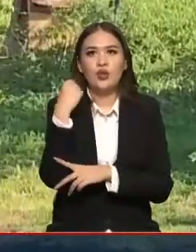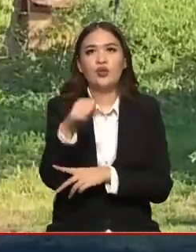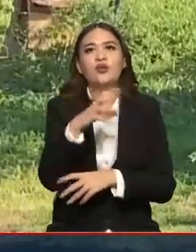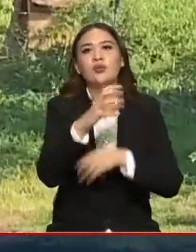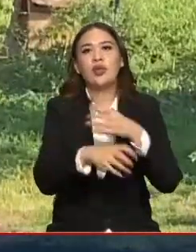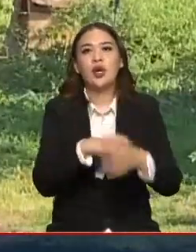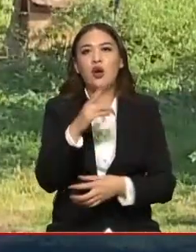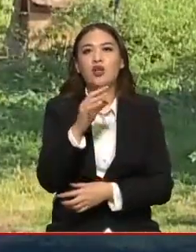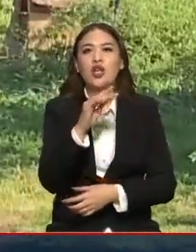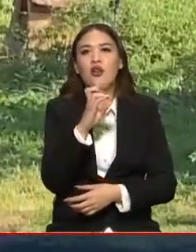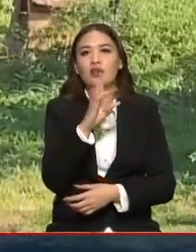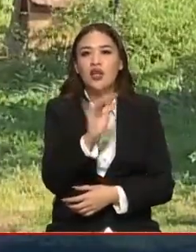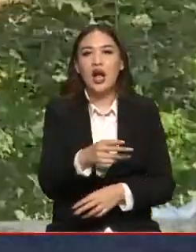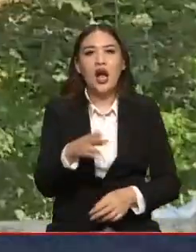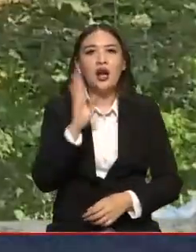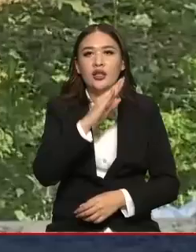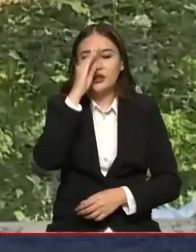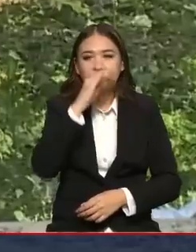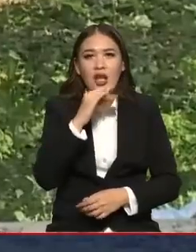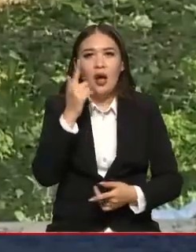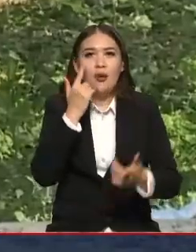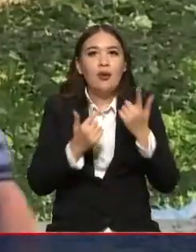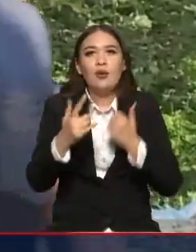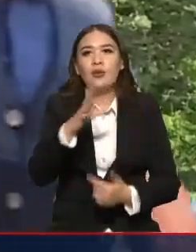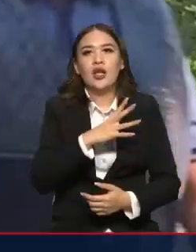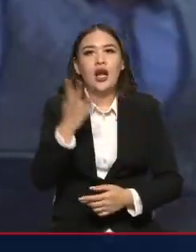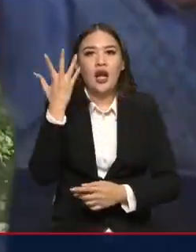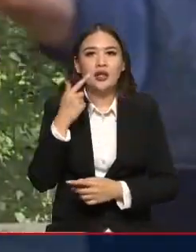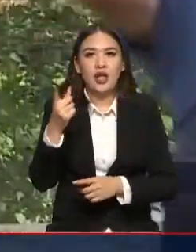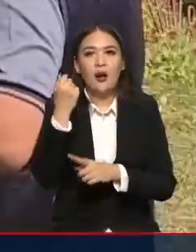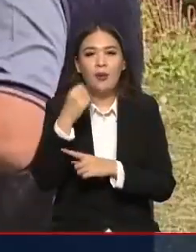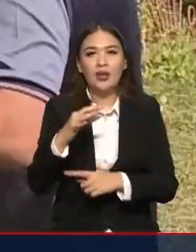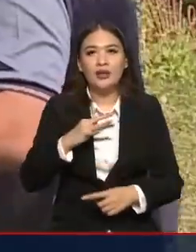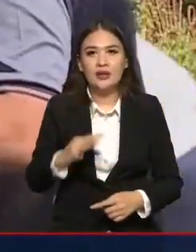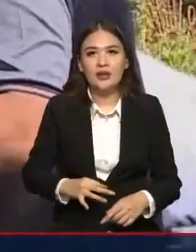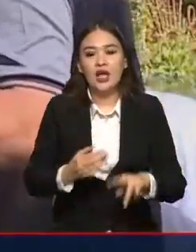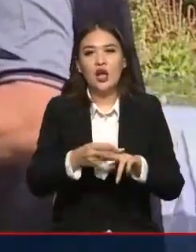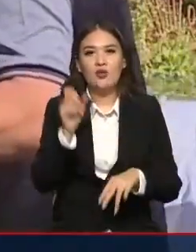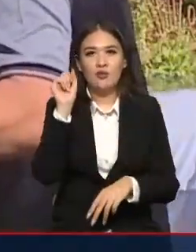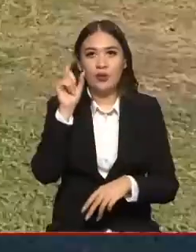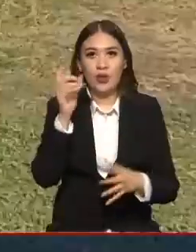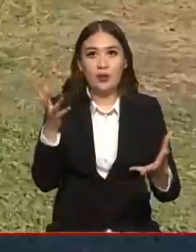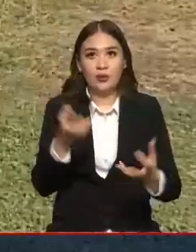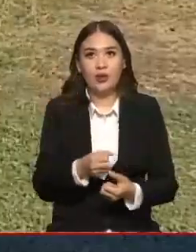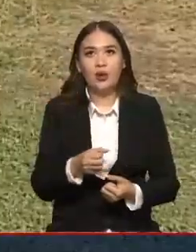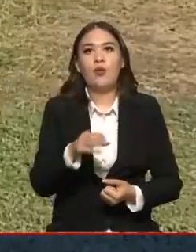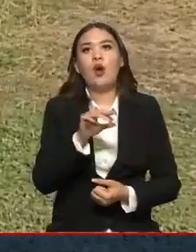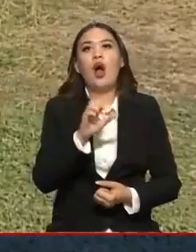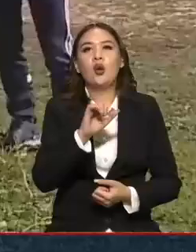игр кочевников родители не могли сдержать слз когда их сын одержал победу завоевав золотую медаль